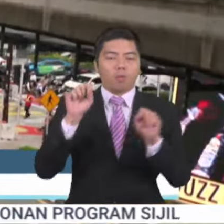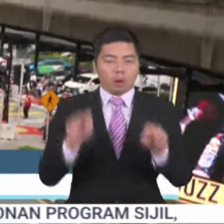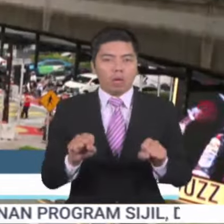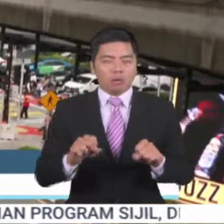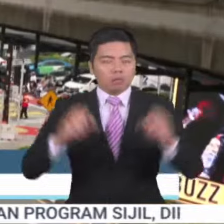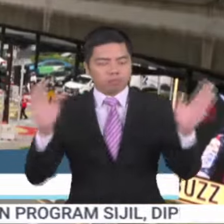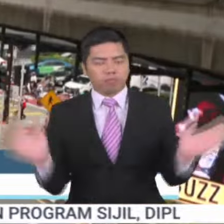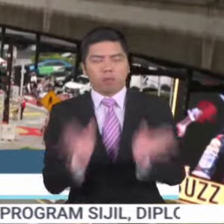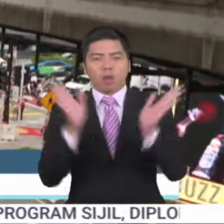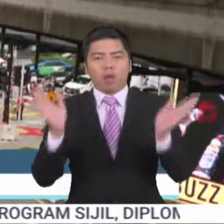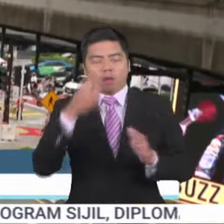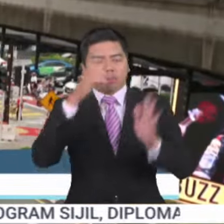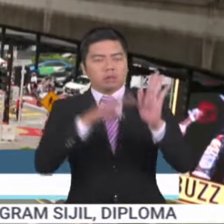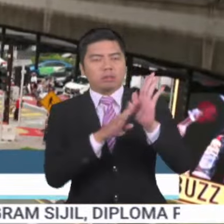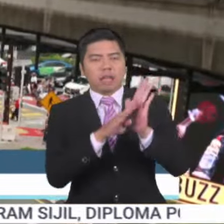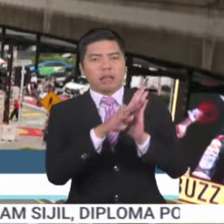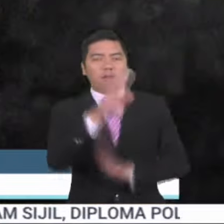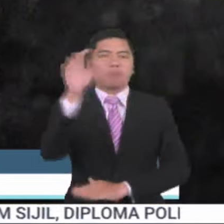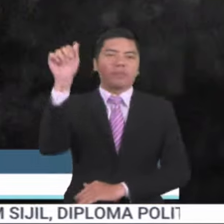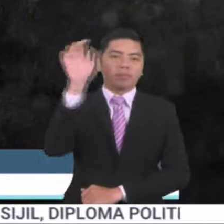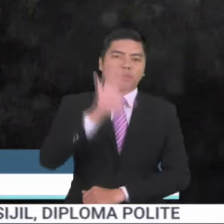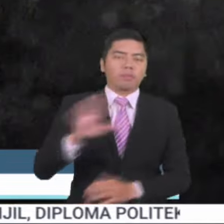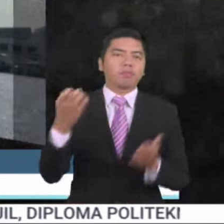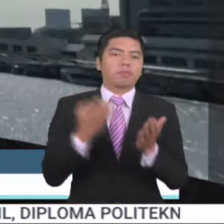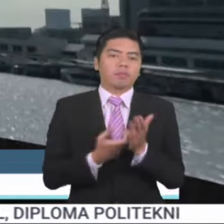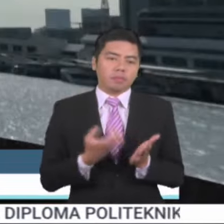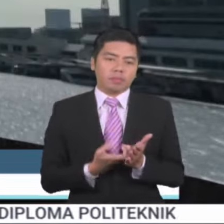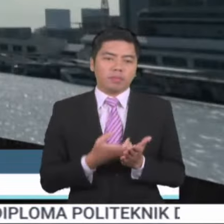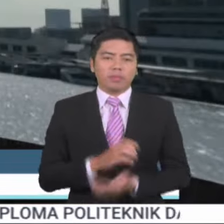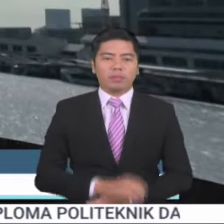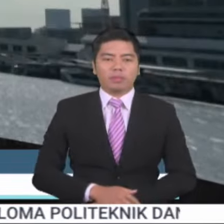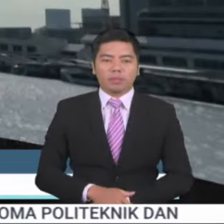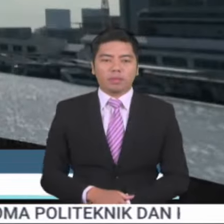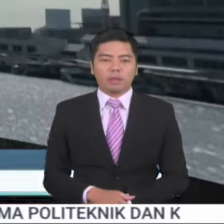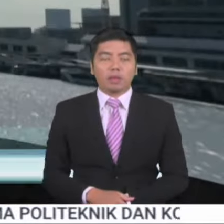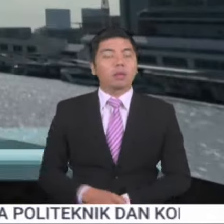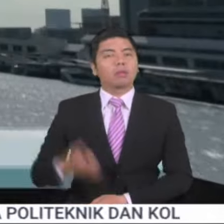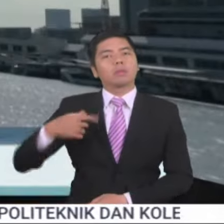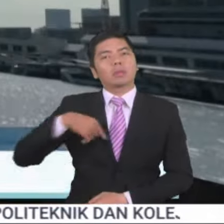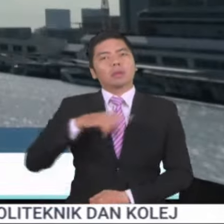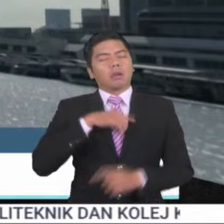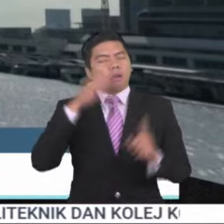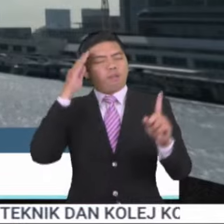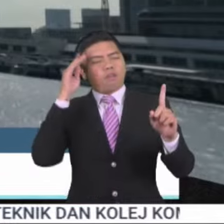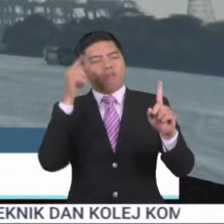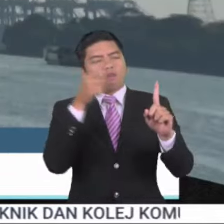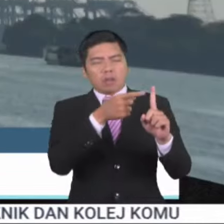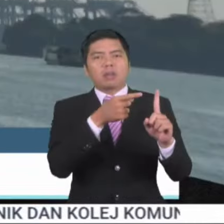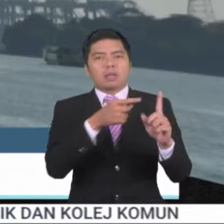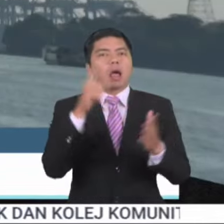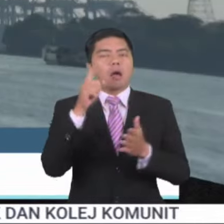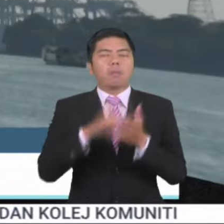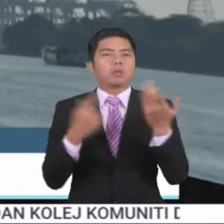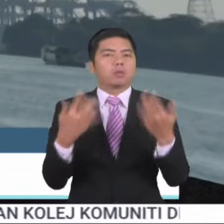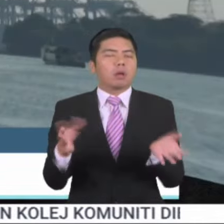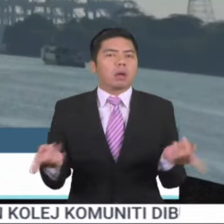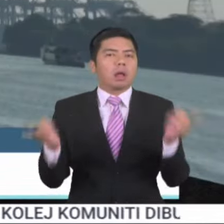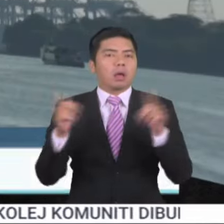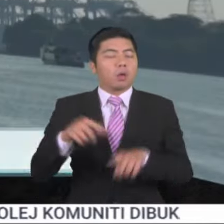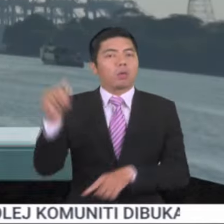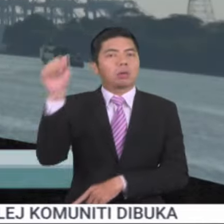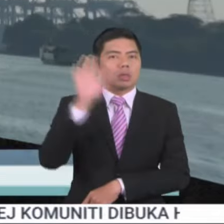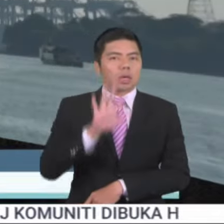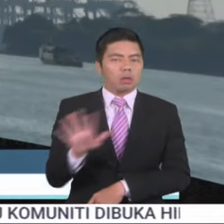menyemarak pertumbuhan ekonomi ASEAN. Jika kita memberi fokus kepada apa yang telah dilakukan oleh ASEAN ya pada